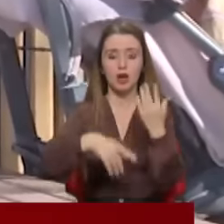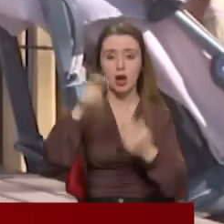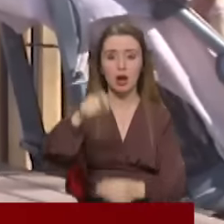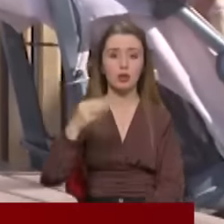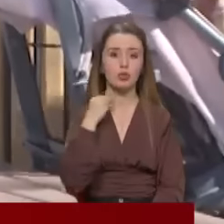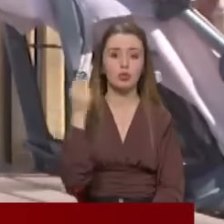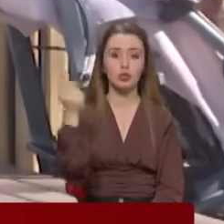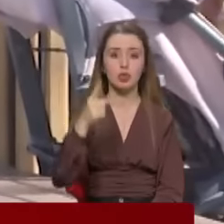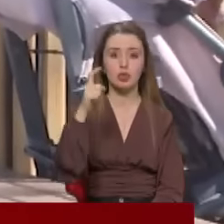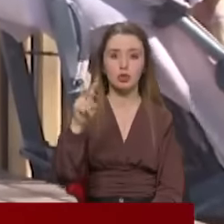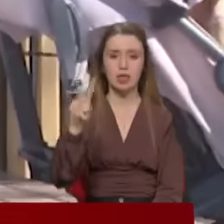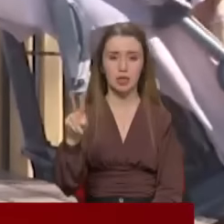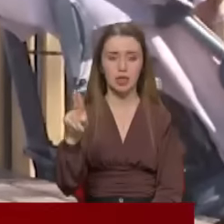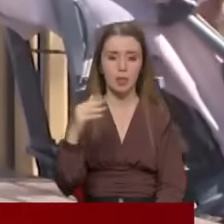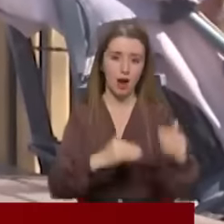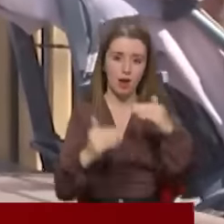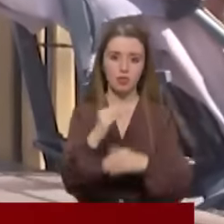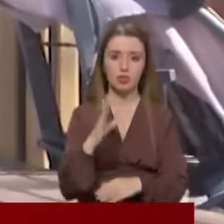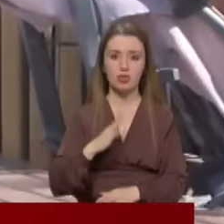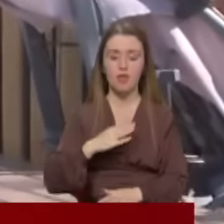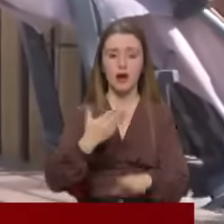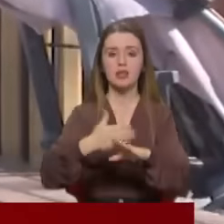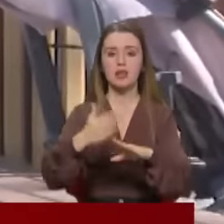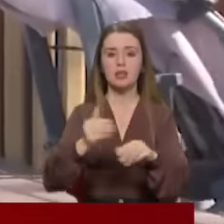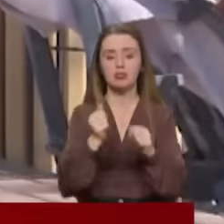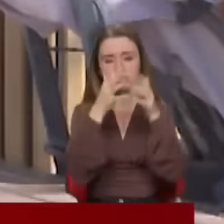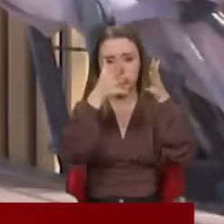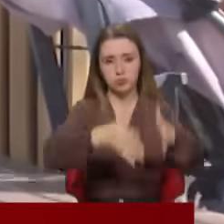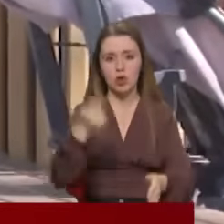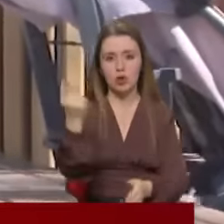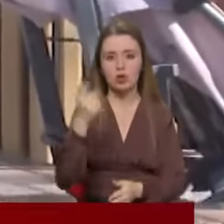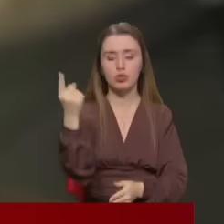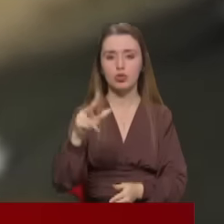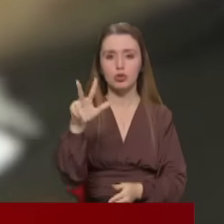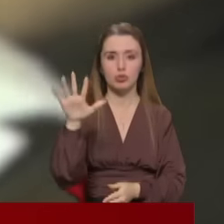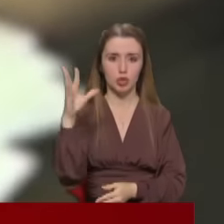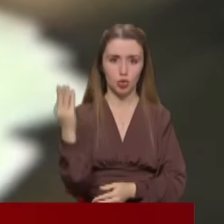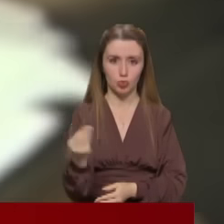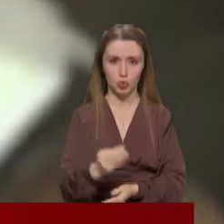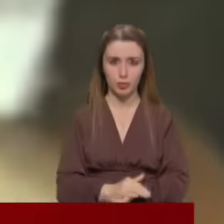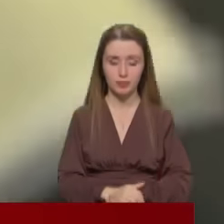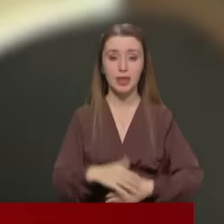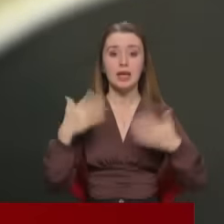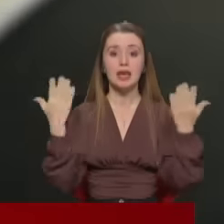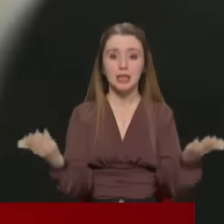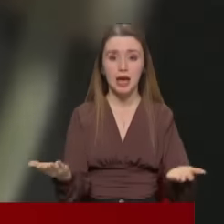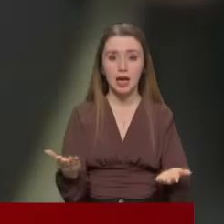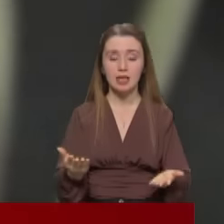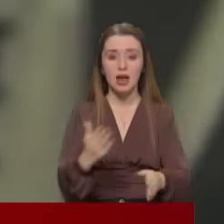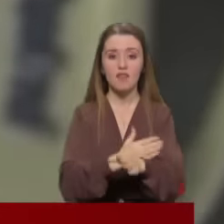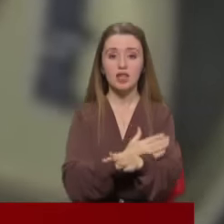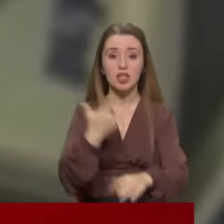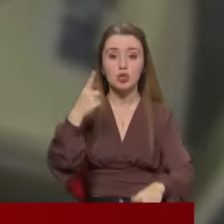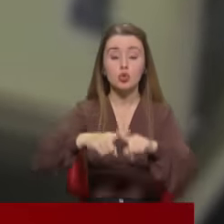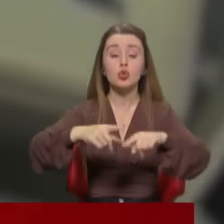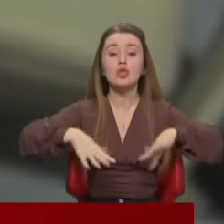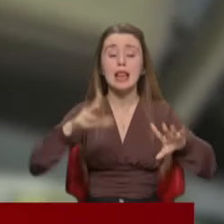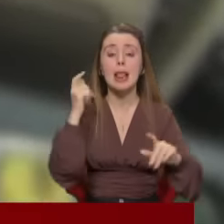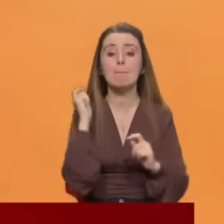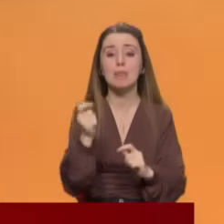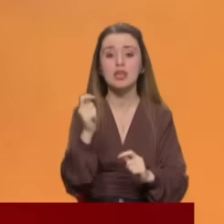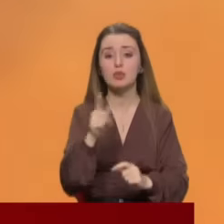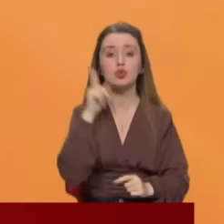borcu %92,5 oranında artarken taksitli harcama oranları %35 oranında arttı. Yani tüketici lüks için değil, mecbur